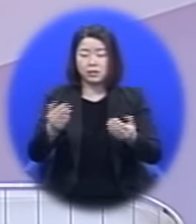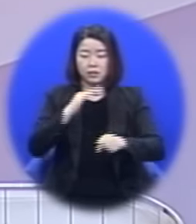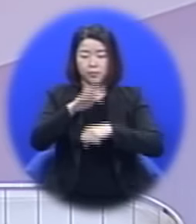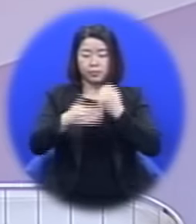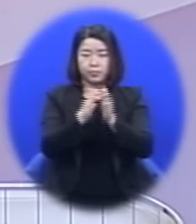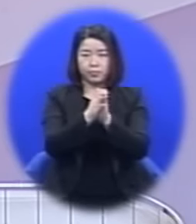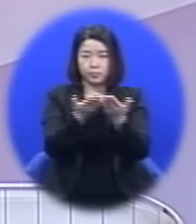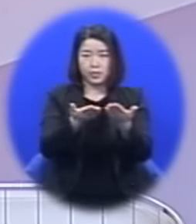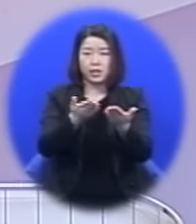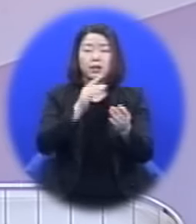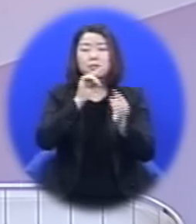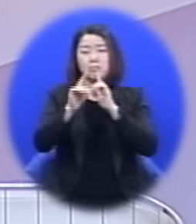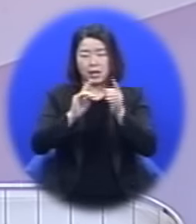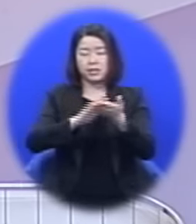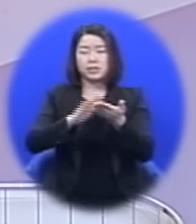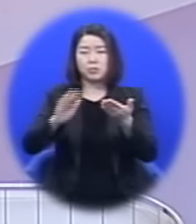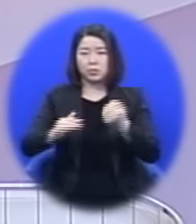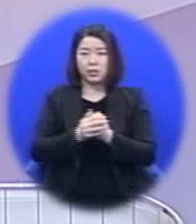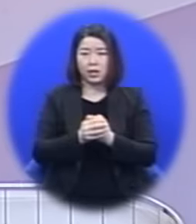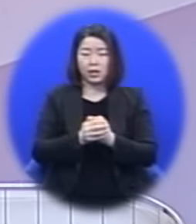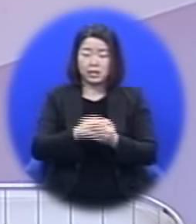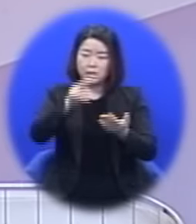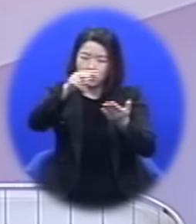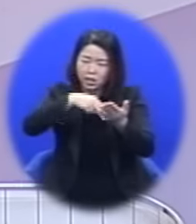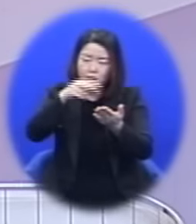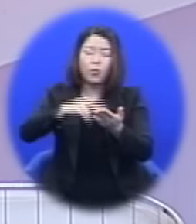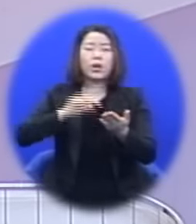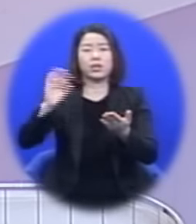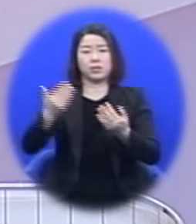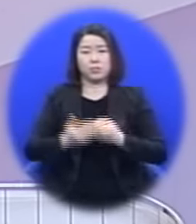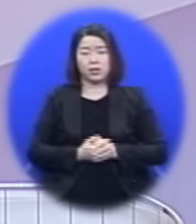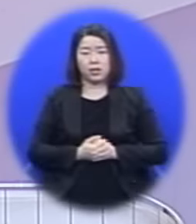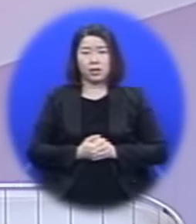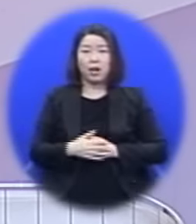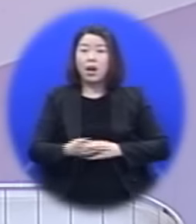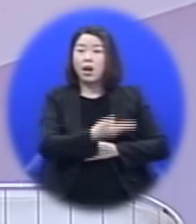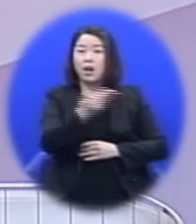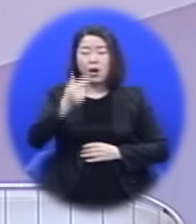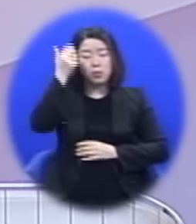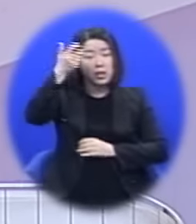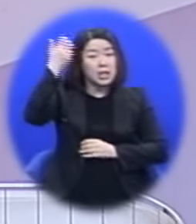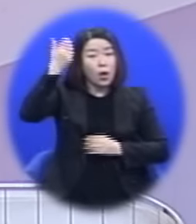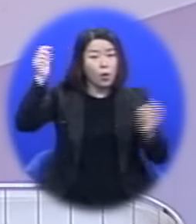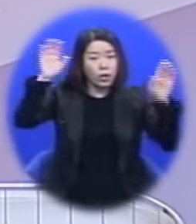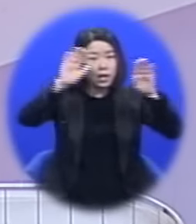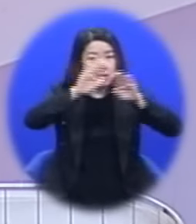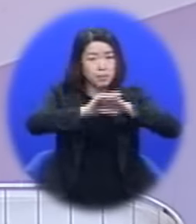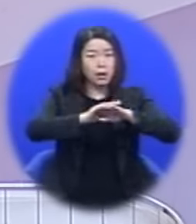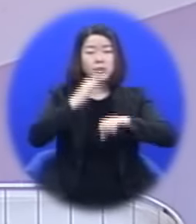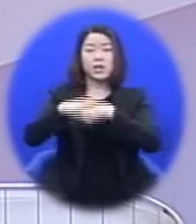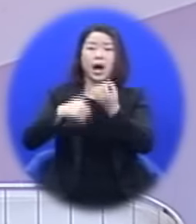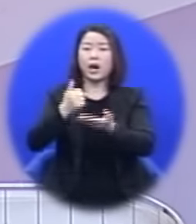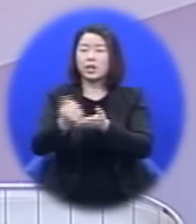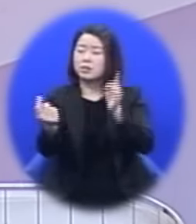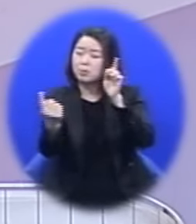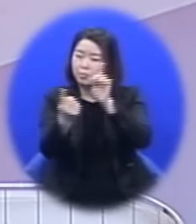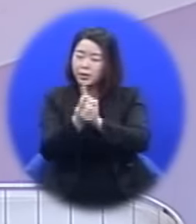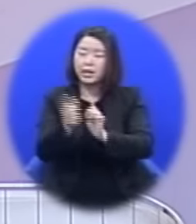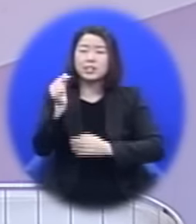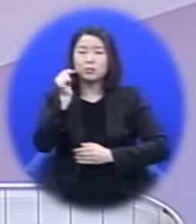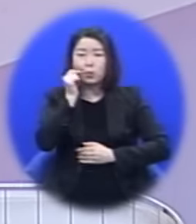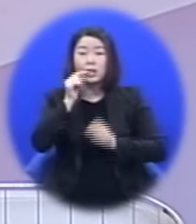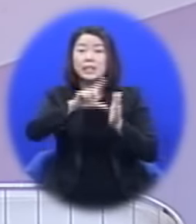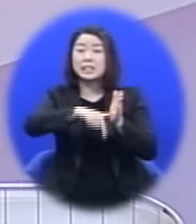말씀입니다. 성경 말씀을 읽어야 합니다. 여러분, 영혼의 밤은 하나님을 만나지 못하는